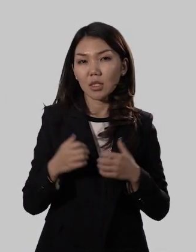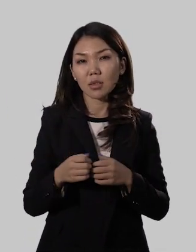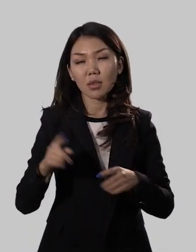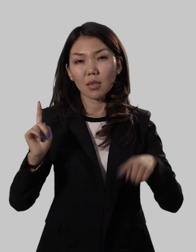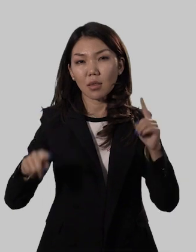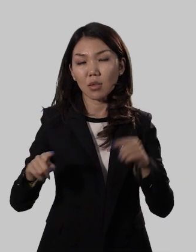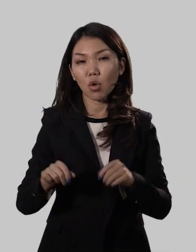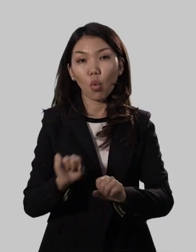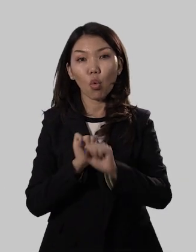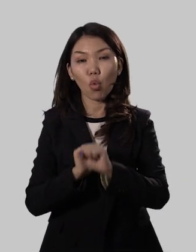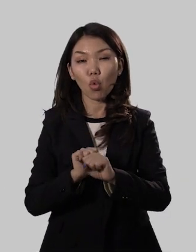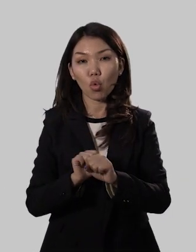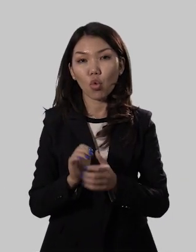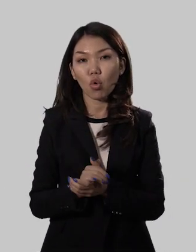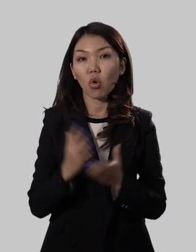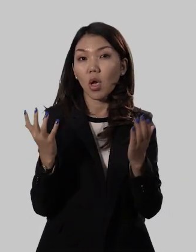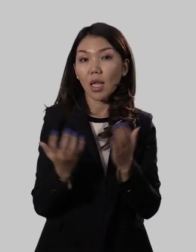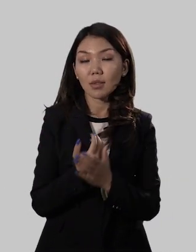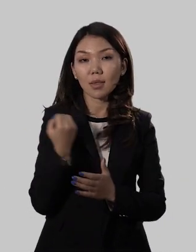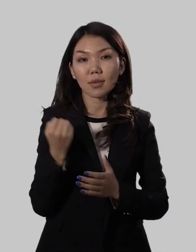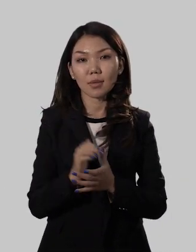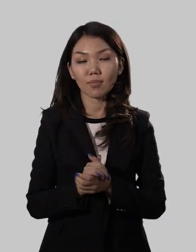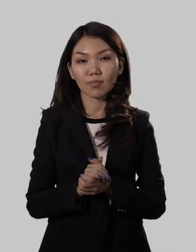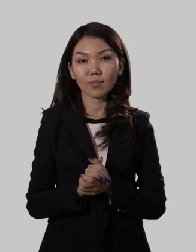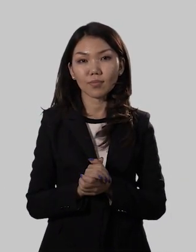кездешүүчү жаныбарлар коргоого алынган.